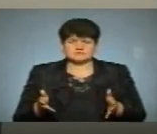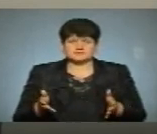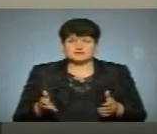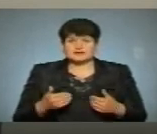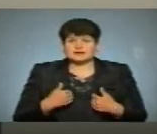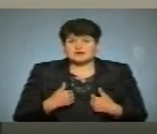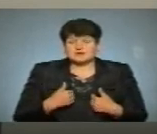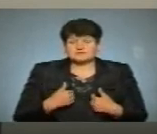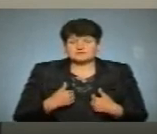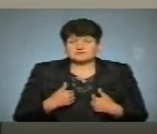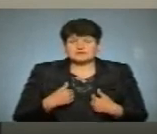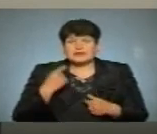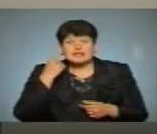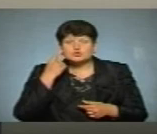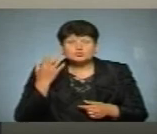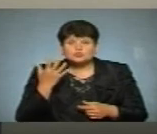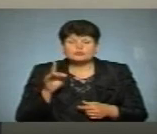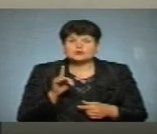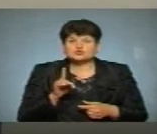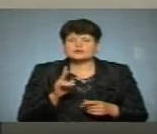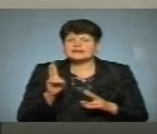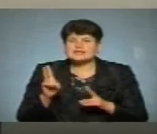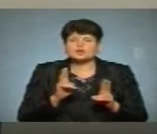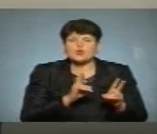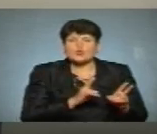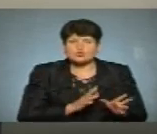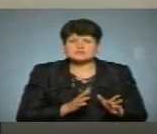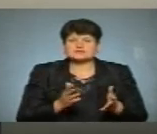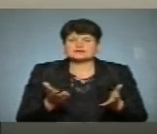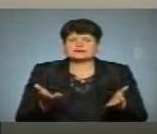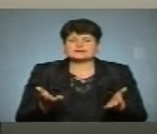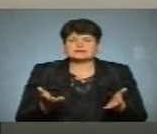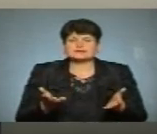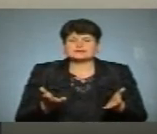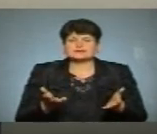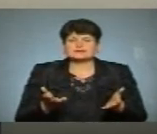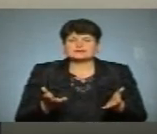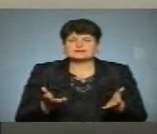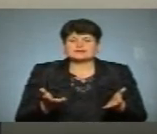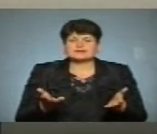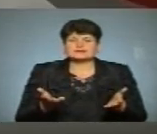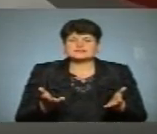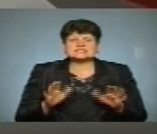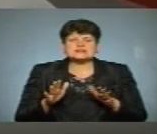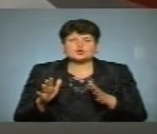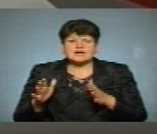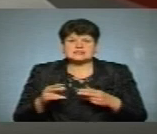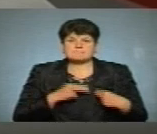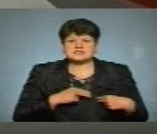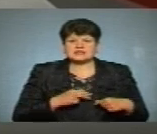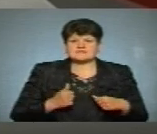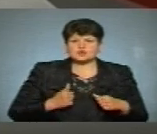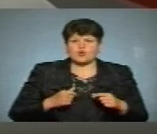я не думаю, що десь когось і на якісь... В якій ситуації десь працівники